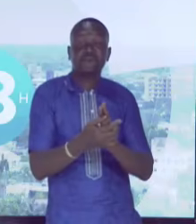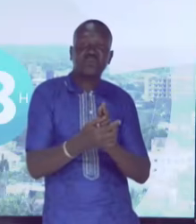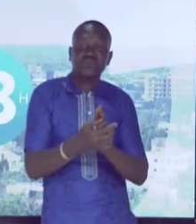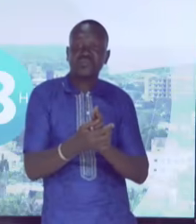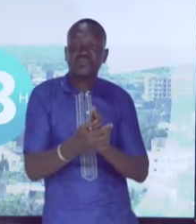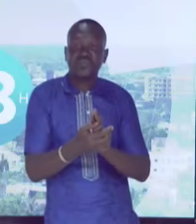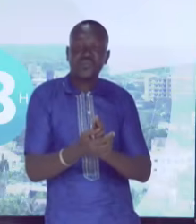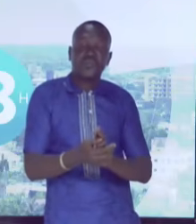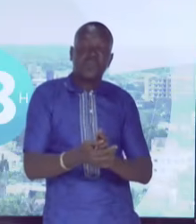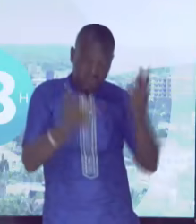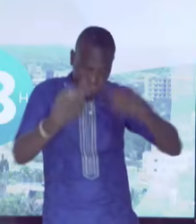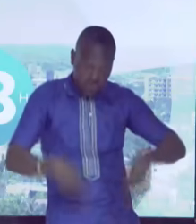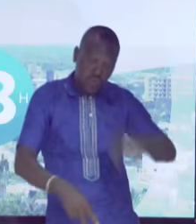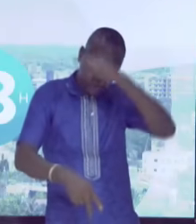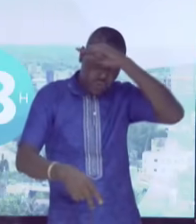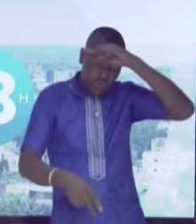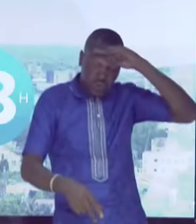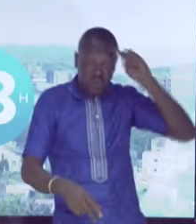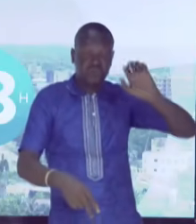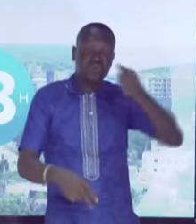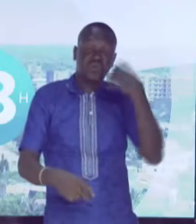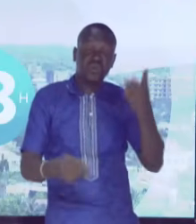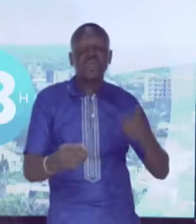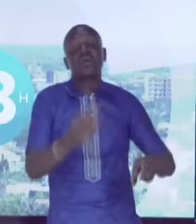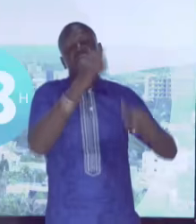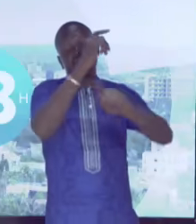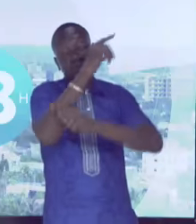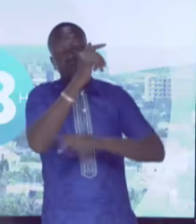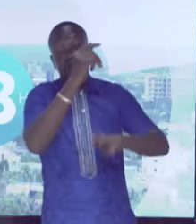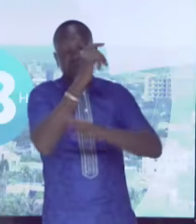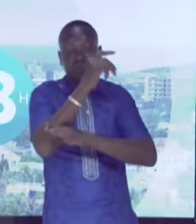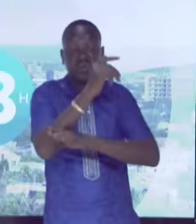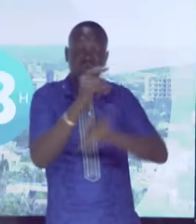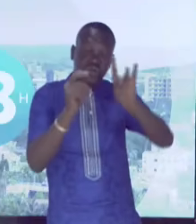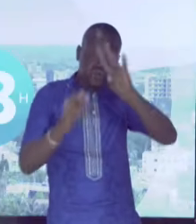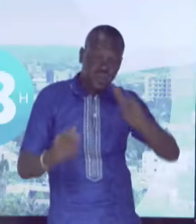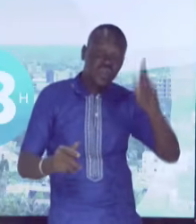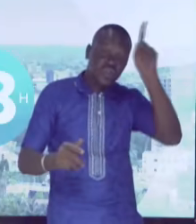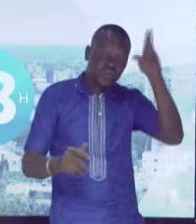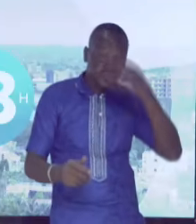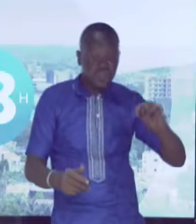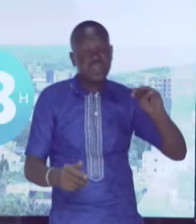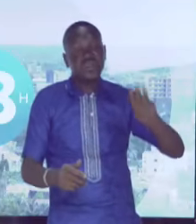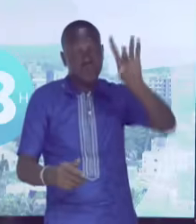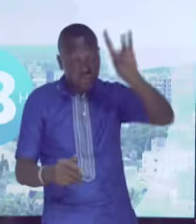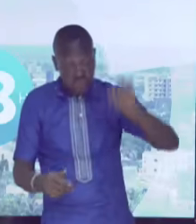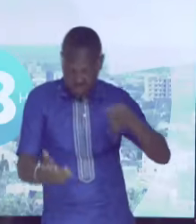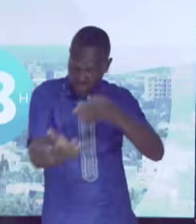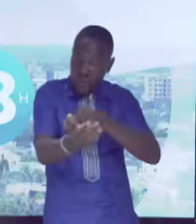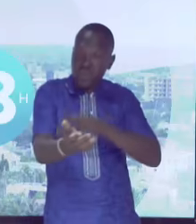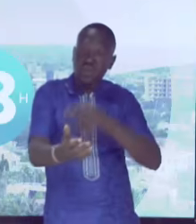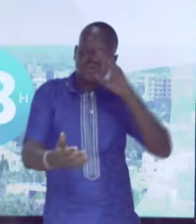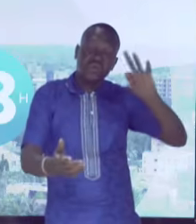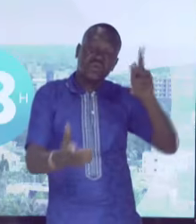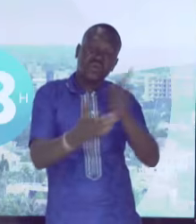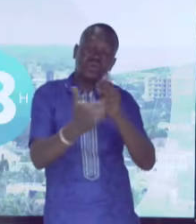Le bitumage de la route nationale numéro 11, Gawa-Batier, 68 km, plus de 19 milliards de francs CFA, est l'un des premiers